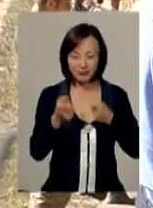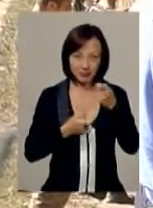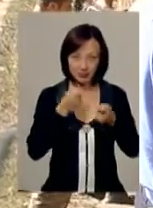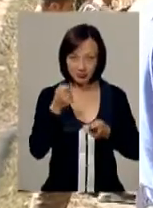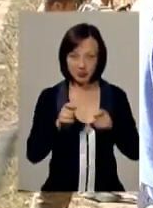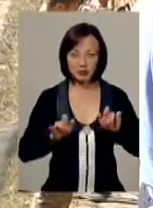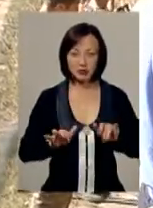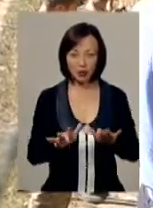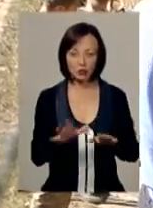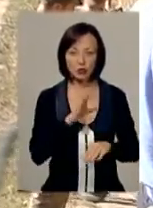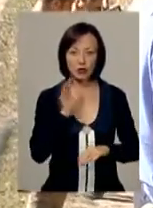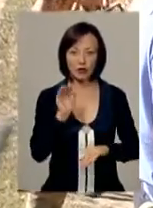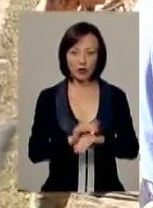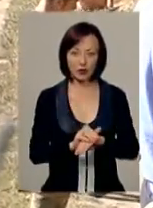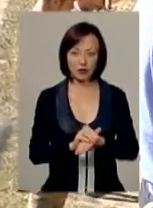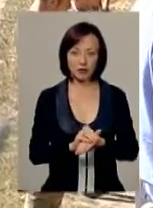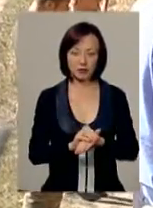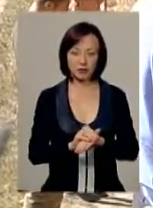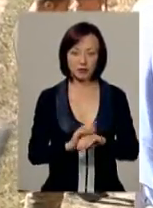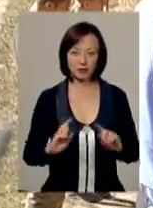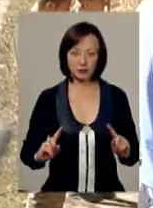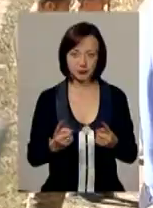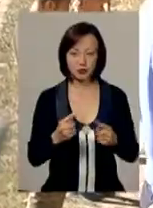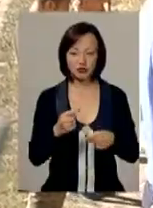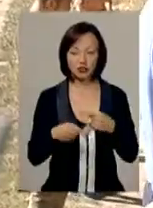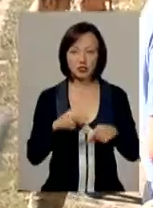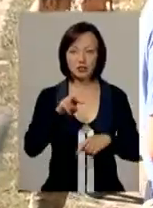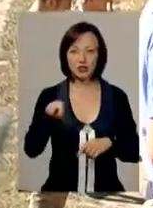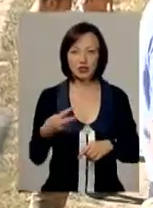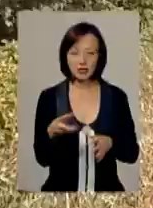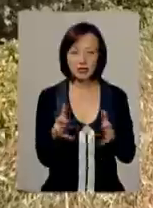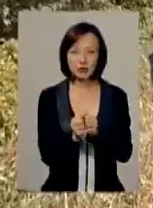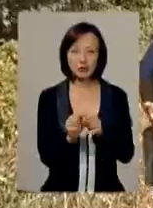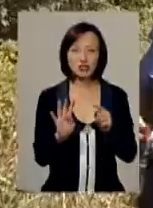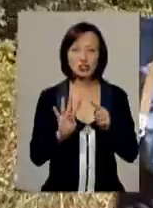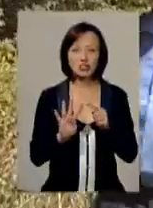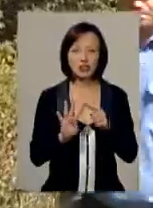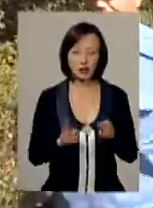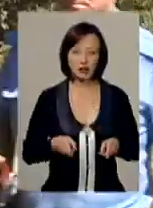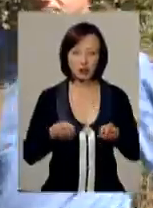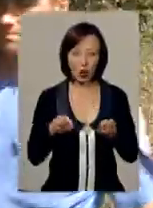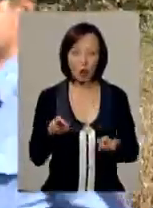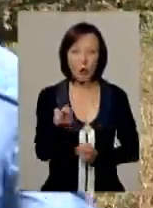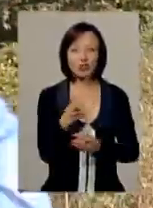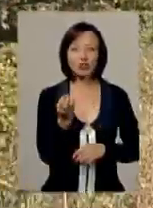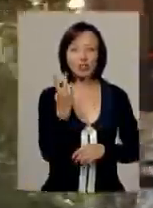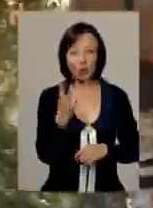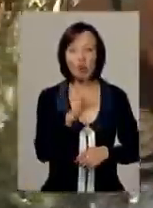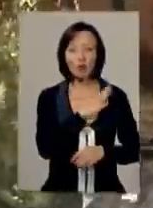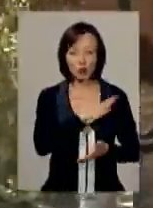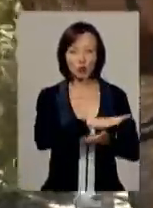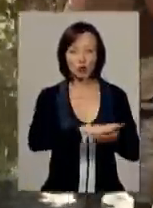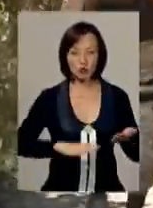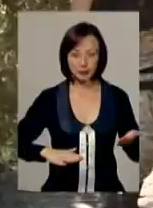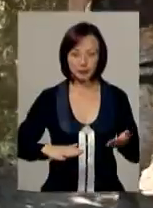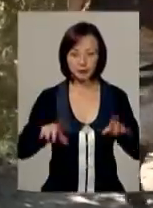таким заходам, от його було там віднайдено, через 2 години був затриманий 4-й злочинець. Пошуки ще 2 злочинців тривали.